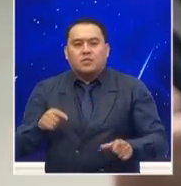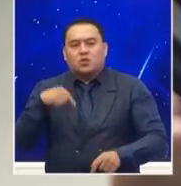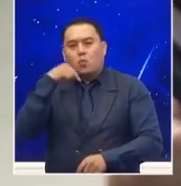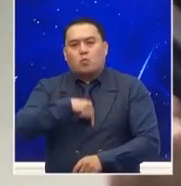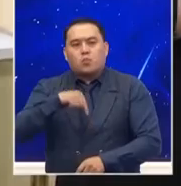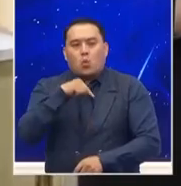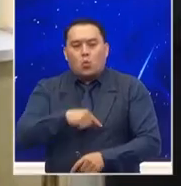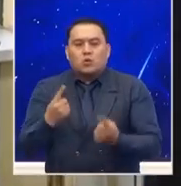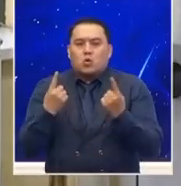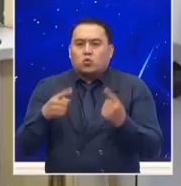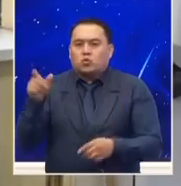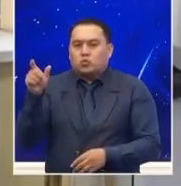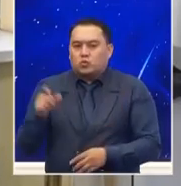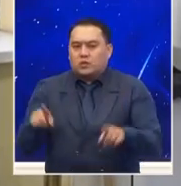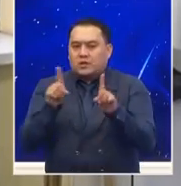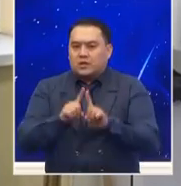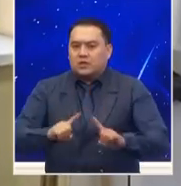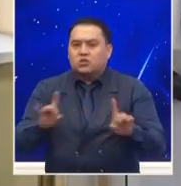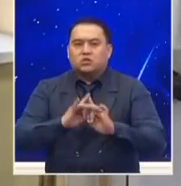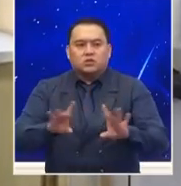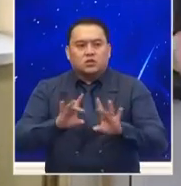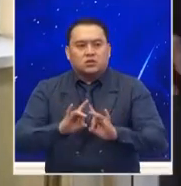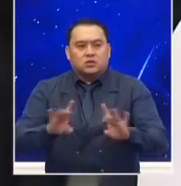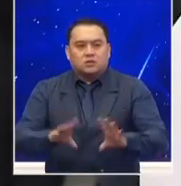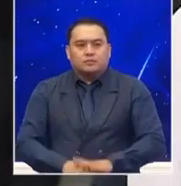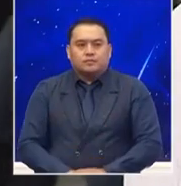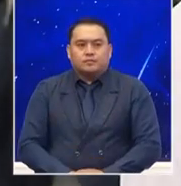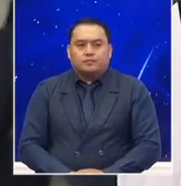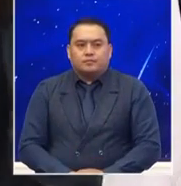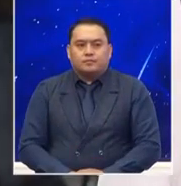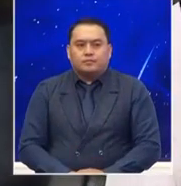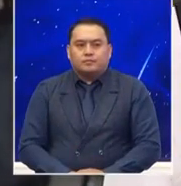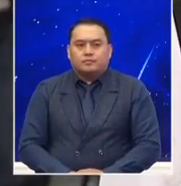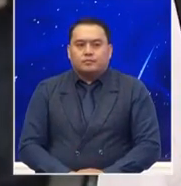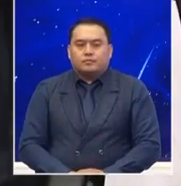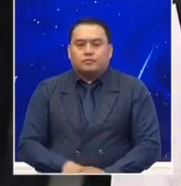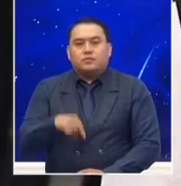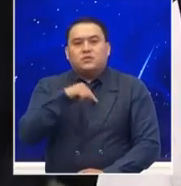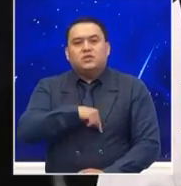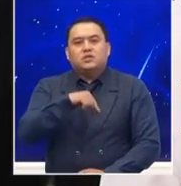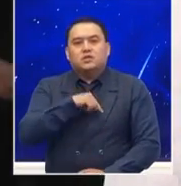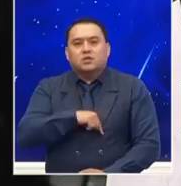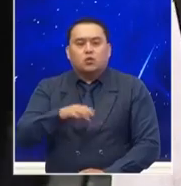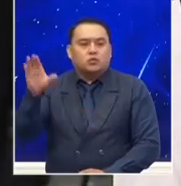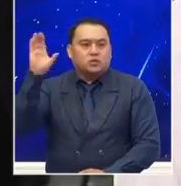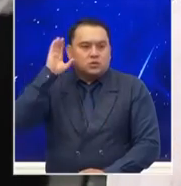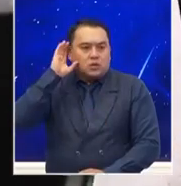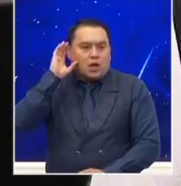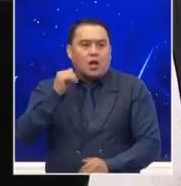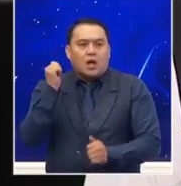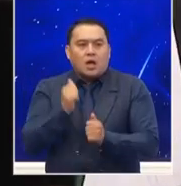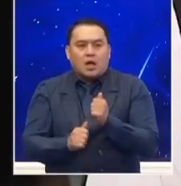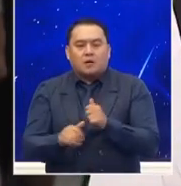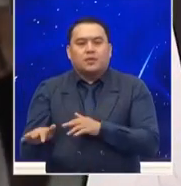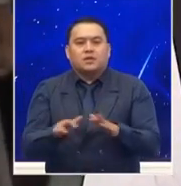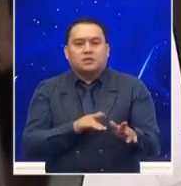дара тұлғасын әрбірі өзінше жеткізуге тырысып бақты. Дауысың тыңдағанға ұнам деді, әрісің